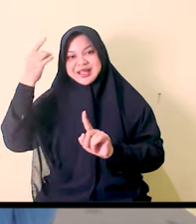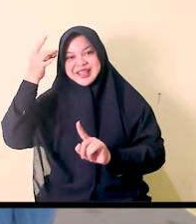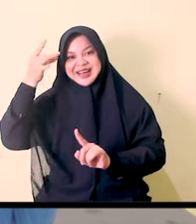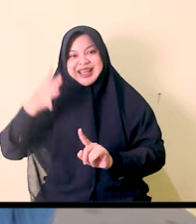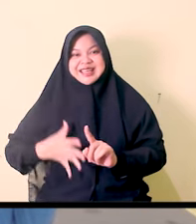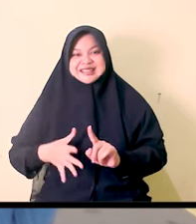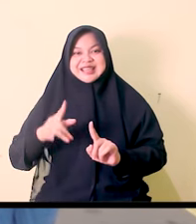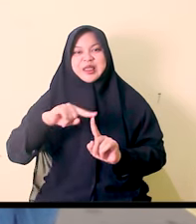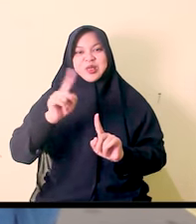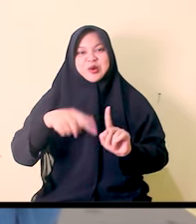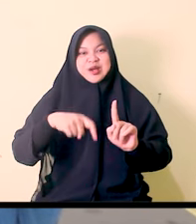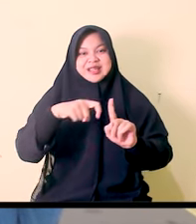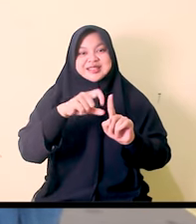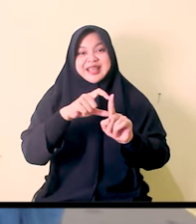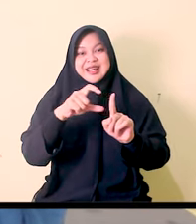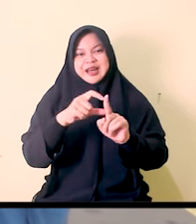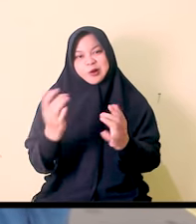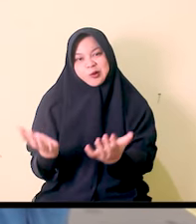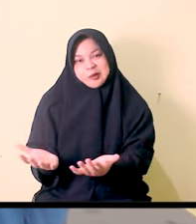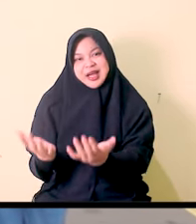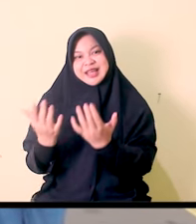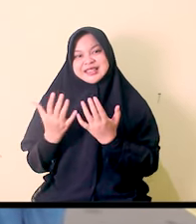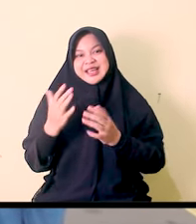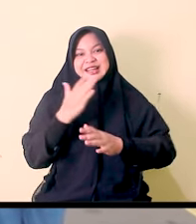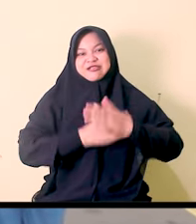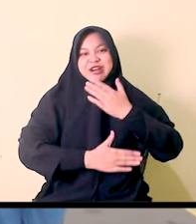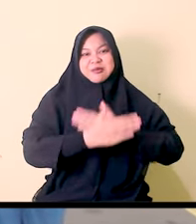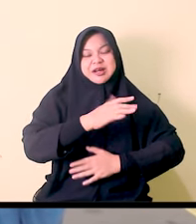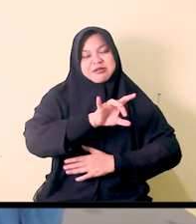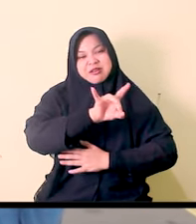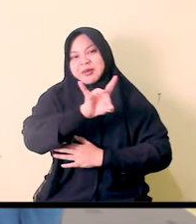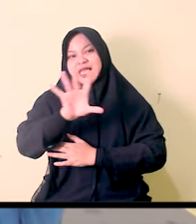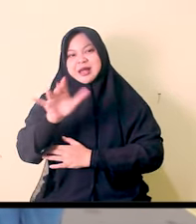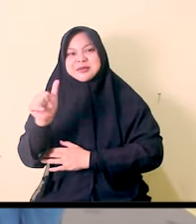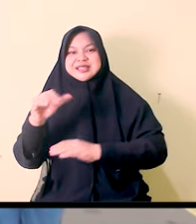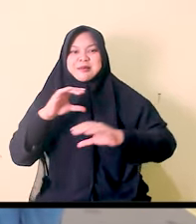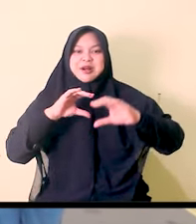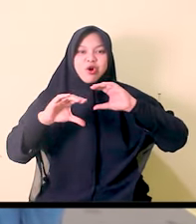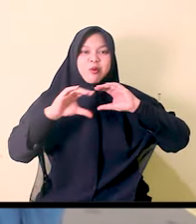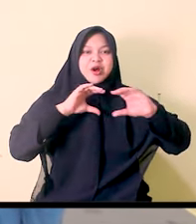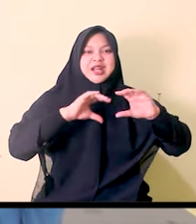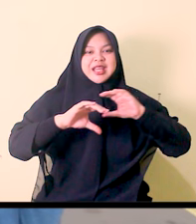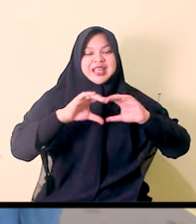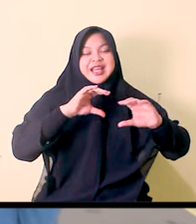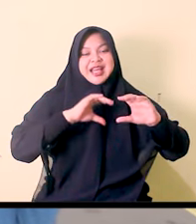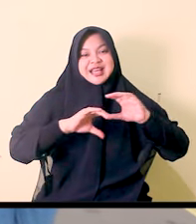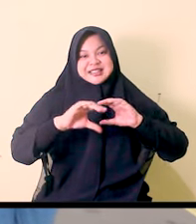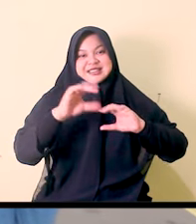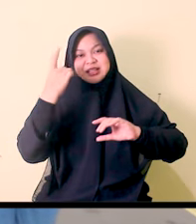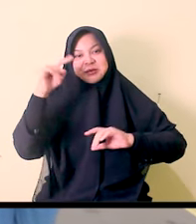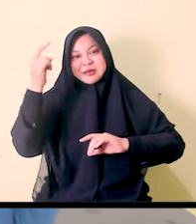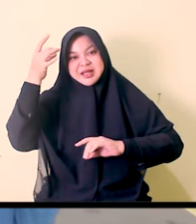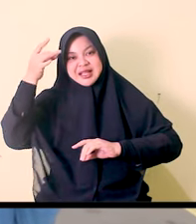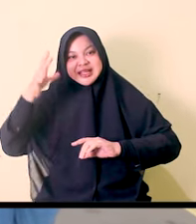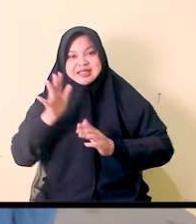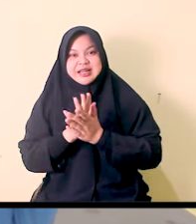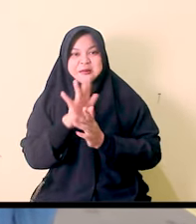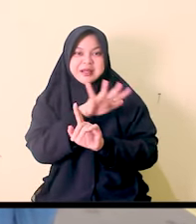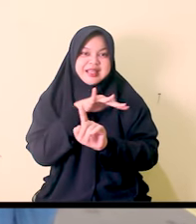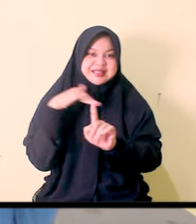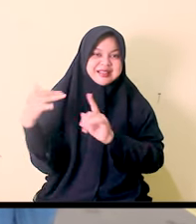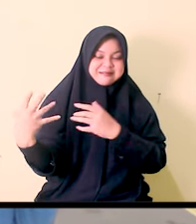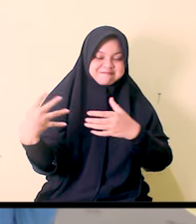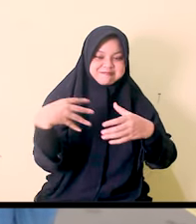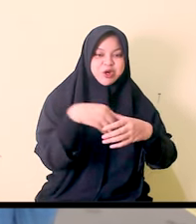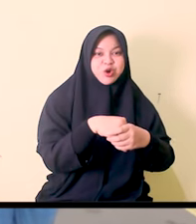kdd untuk bisa mengajak diabel-dfabel lainnya bisa ee berkomunikasi dengan pemerintah Desa dan masyarakat dalam